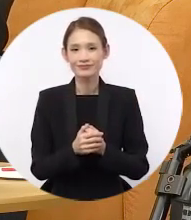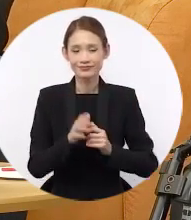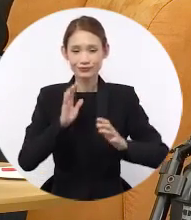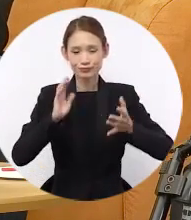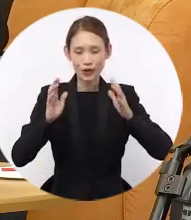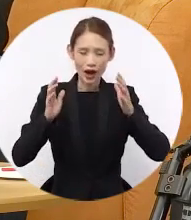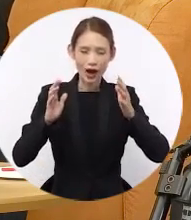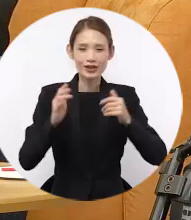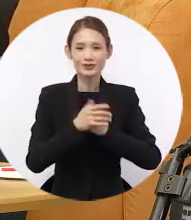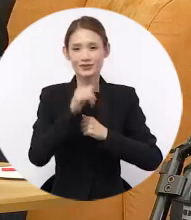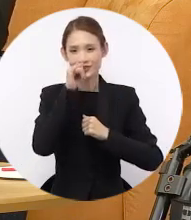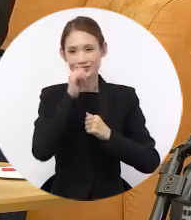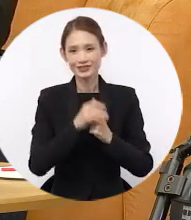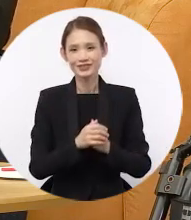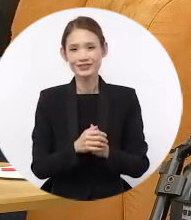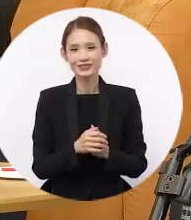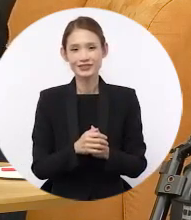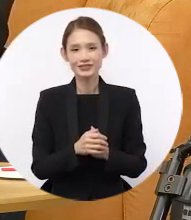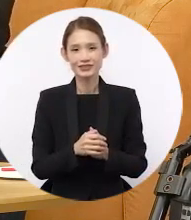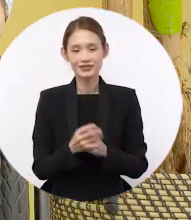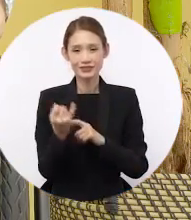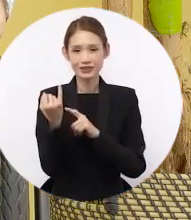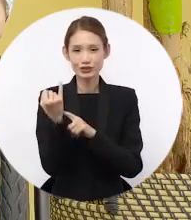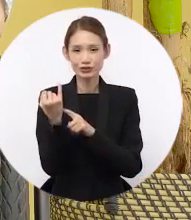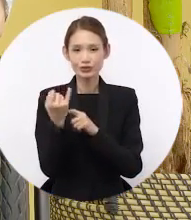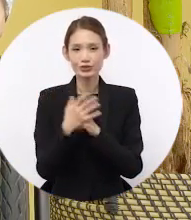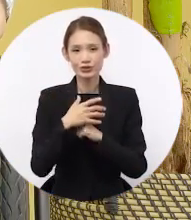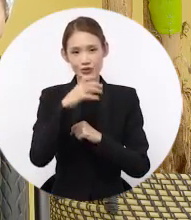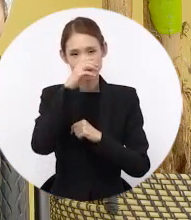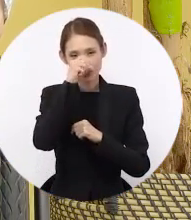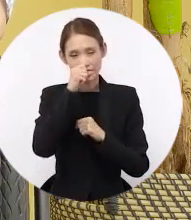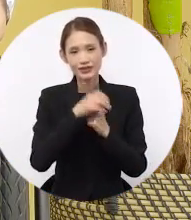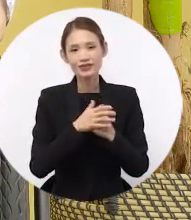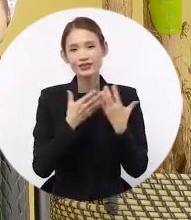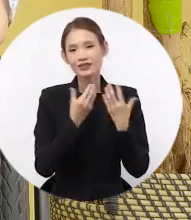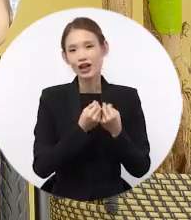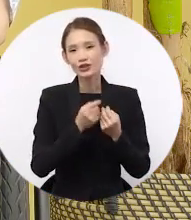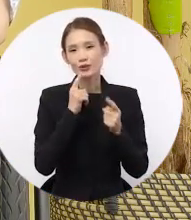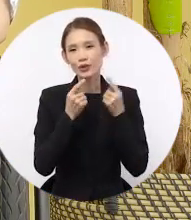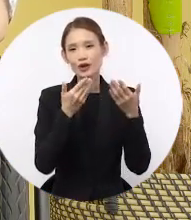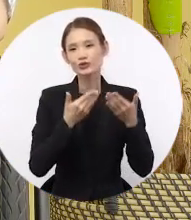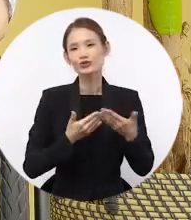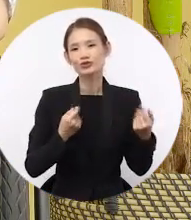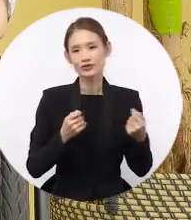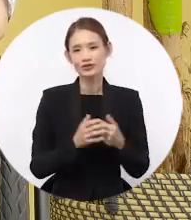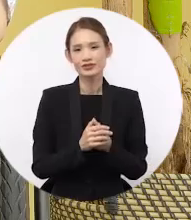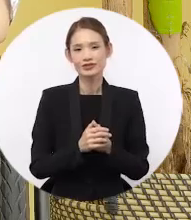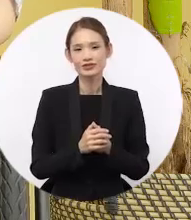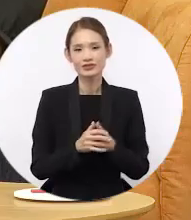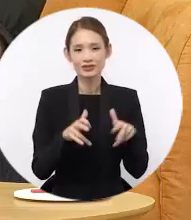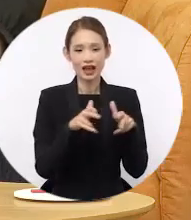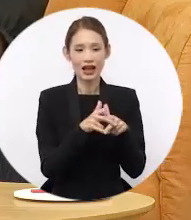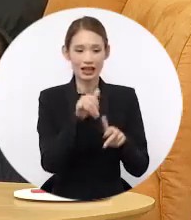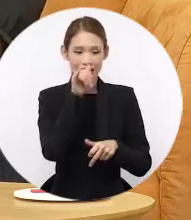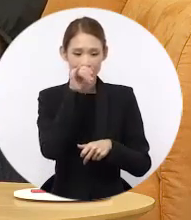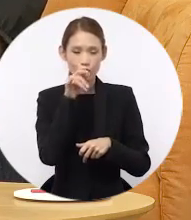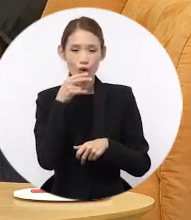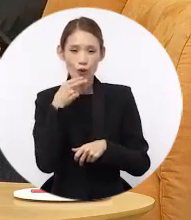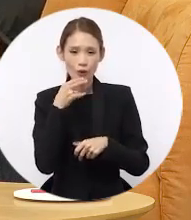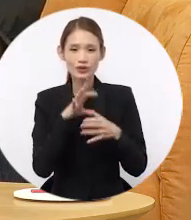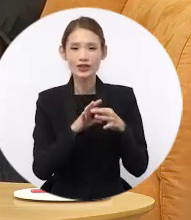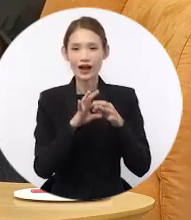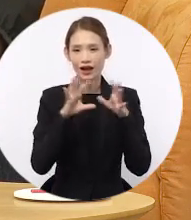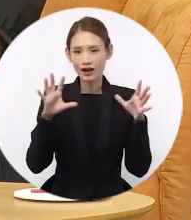지금 한바탕 얘기가 주고받아졌습니다. 네. 네, 지우쌤이 되게 좋은 예시를 말씀을 해주신 것 같아요. 장애 여부를